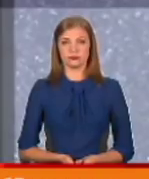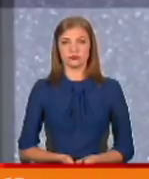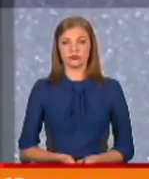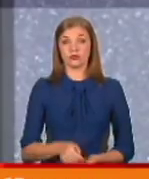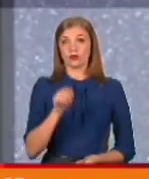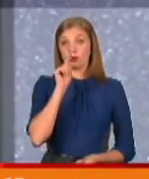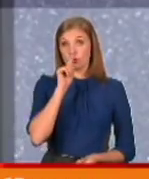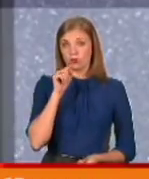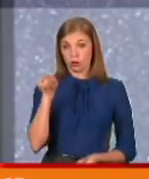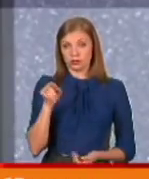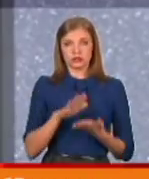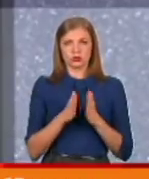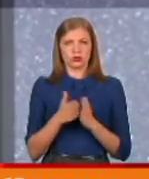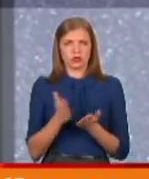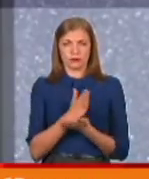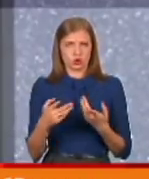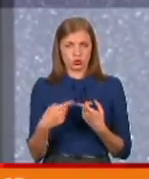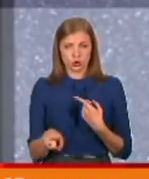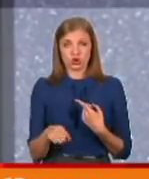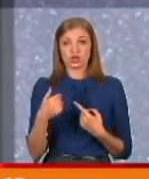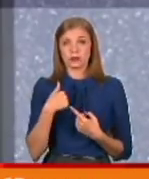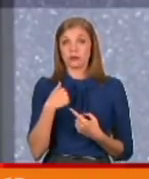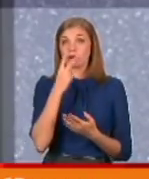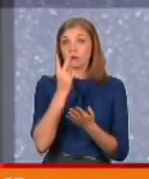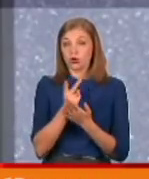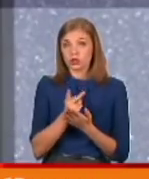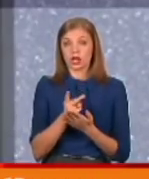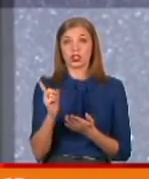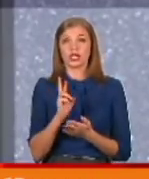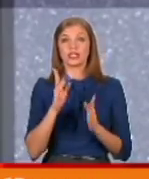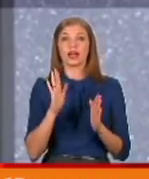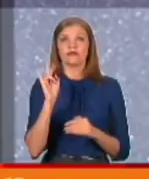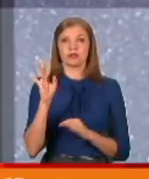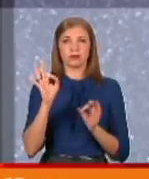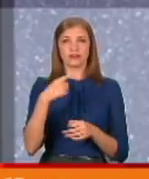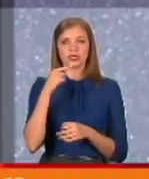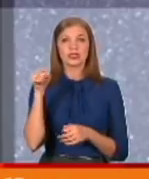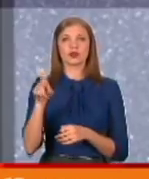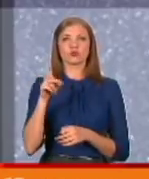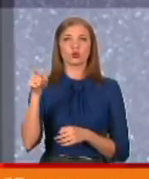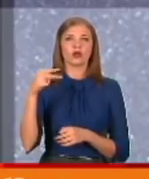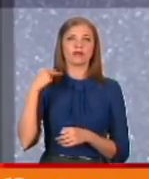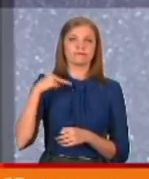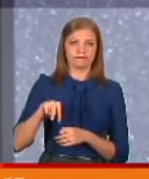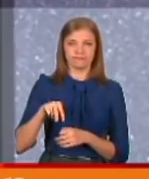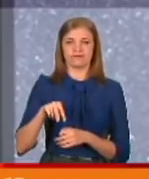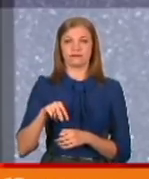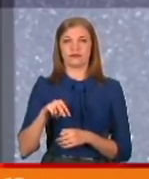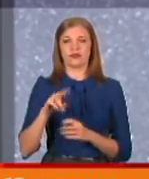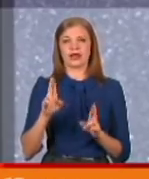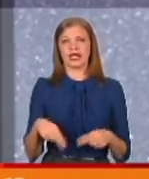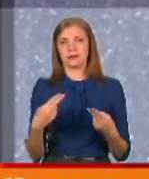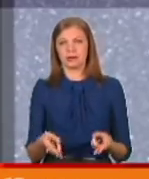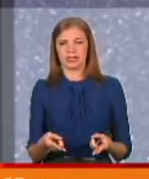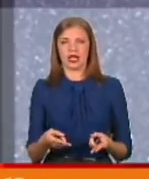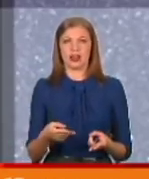В Луганську ситуація абсолютно інша. Йому показали. Як він правильно сказав, тих, хто там утримується,